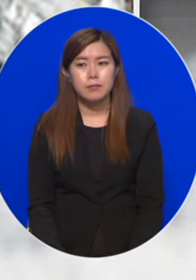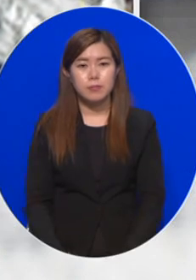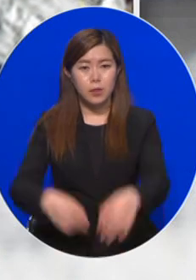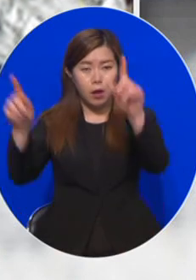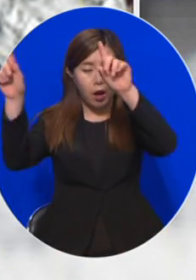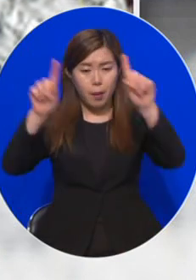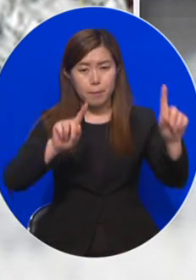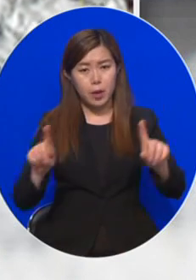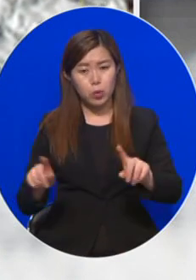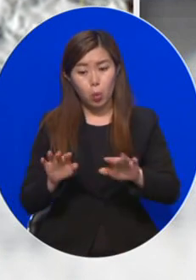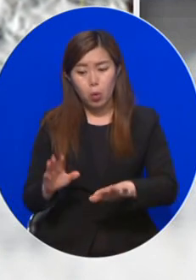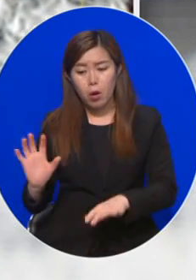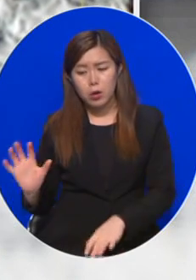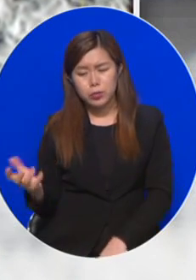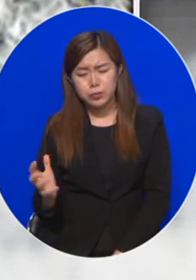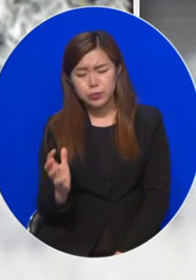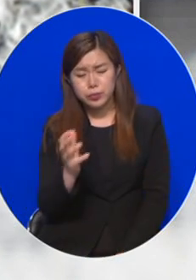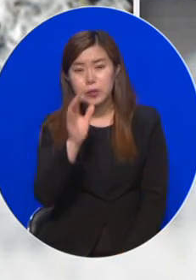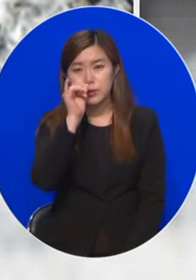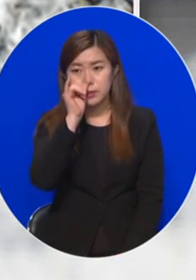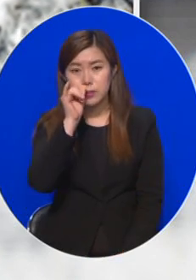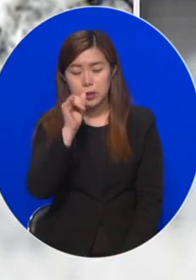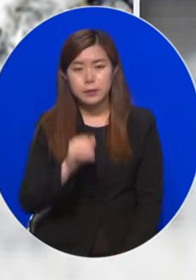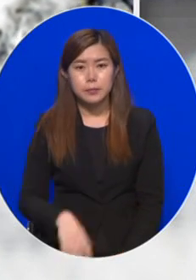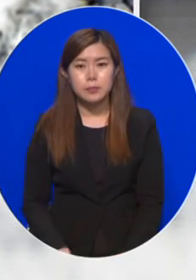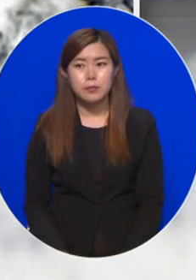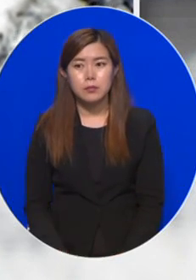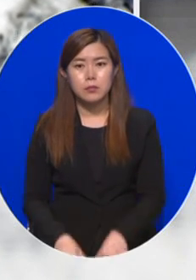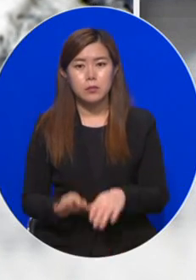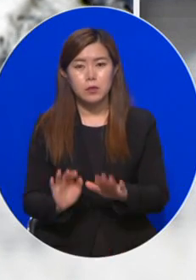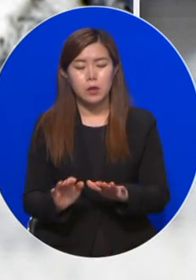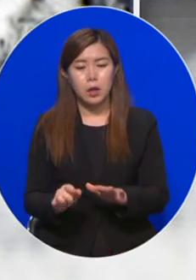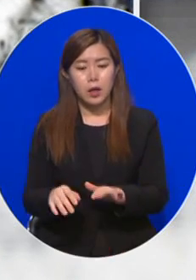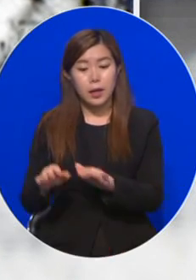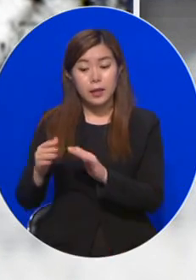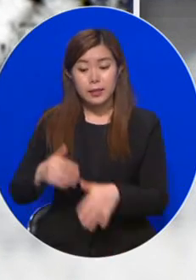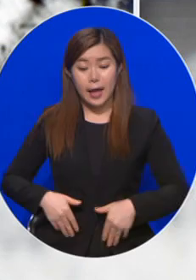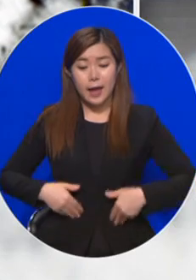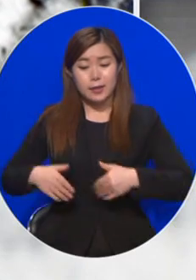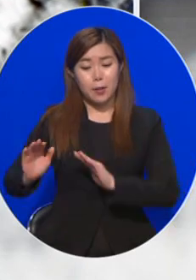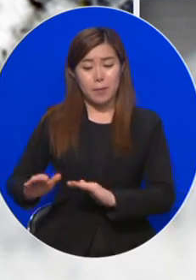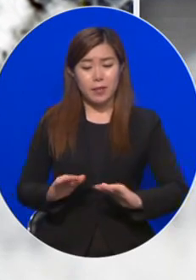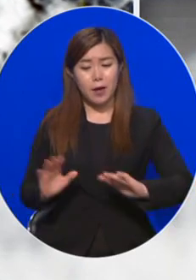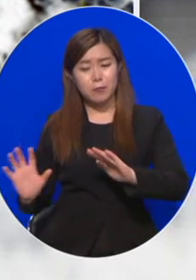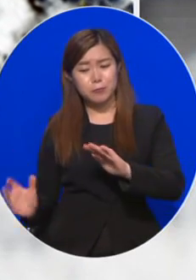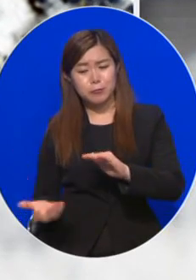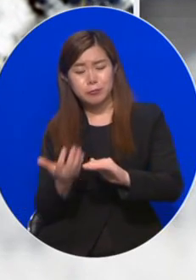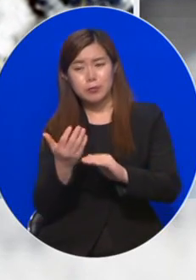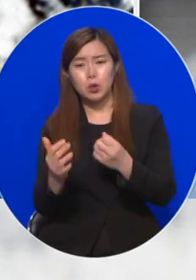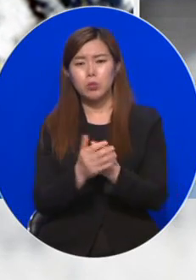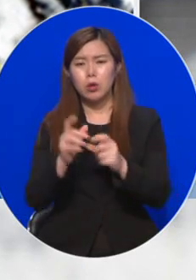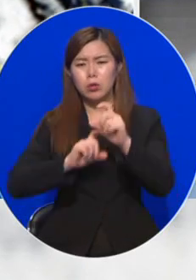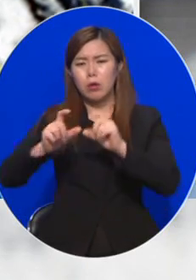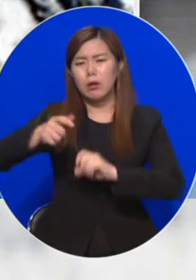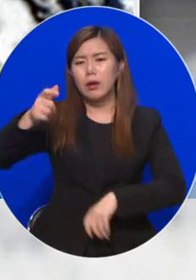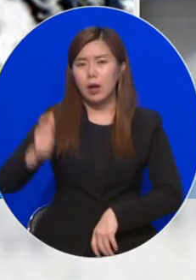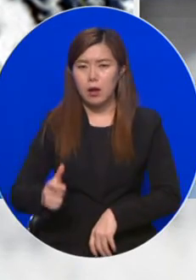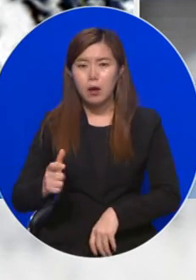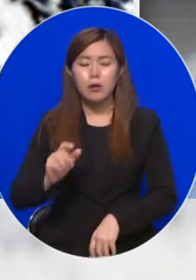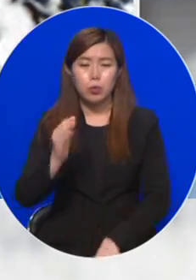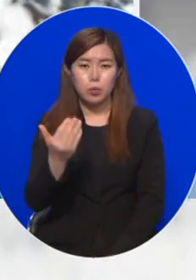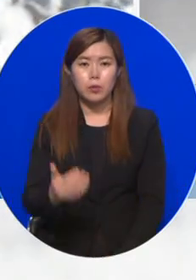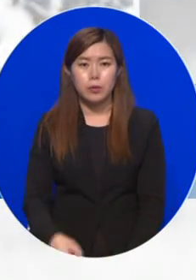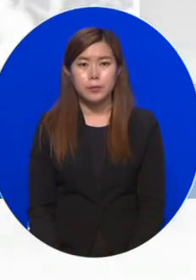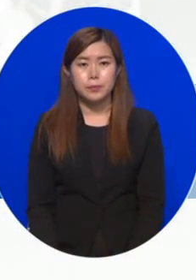한반도를 향해 북상 중인 태풍 바비. 앞으로 고수원 해역을 지나며 중형급의 매우 강한 태풍으로 세력을